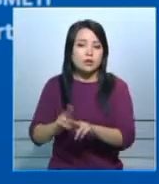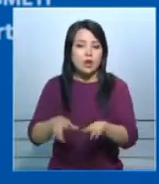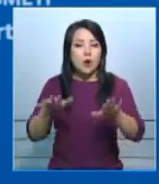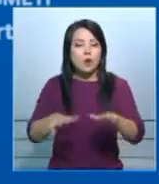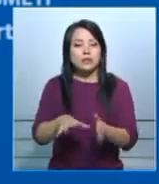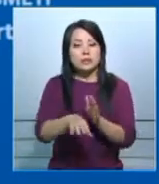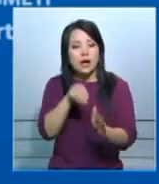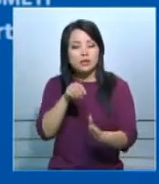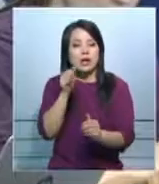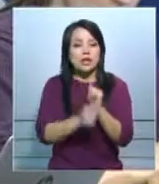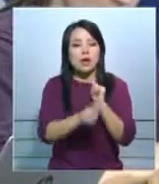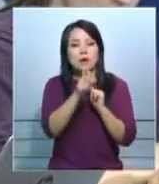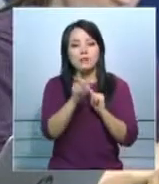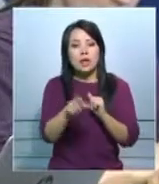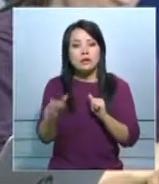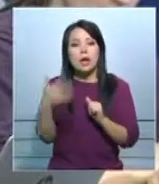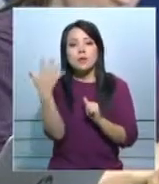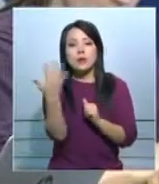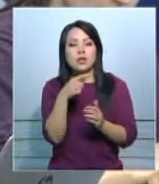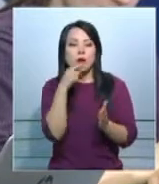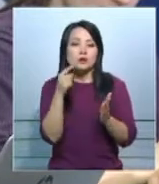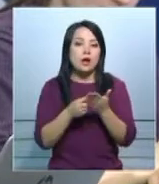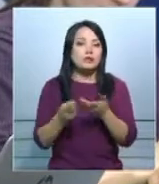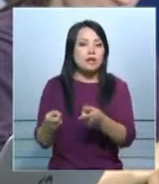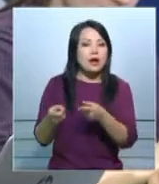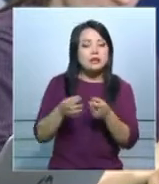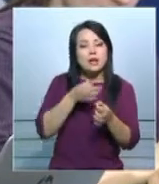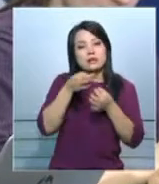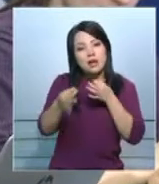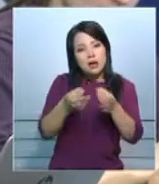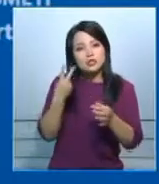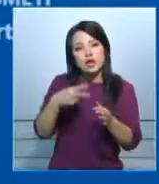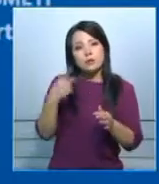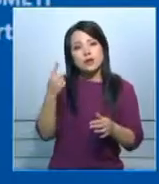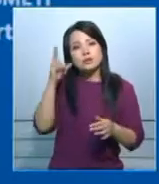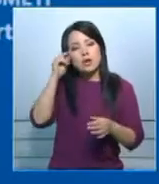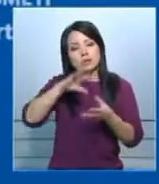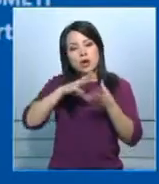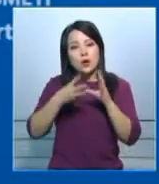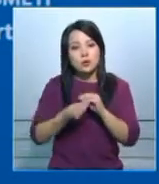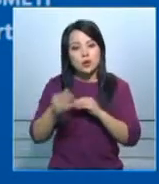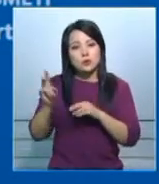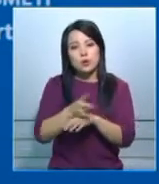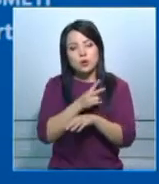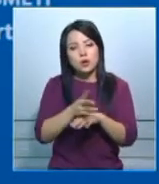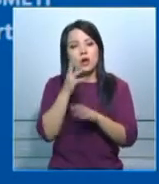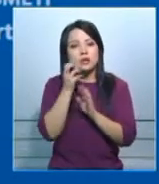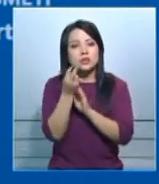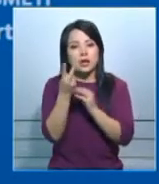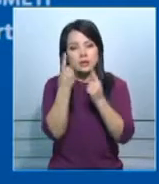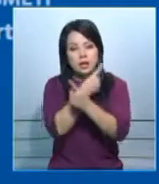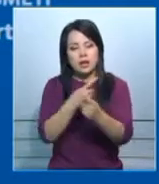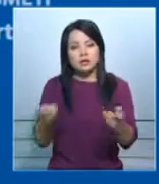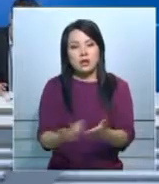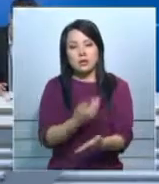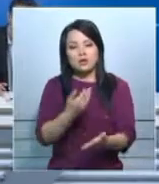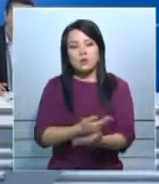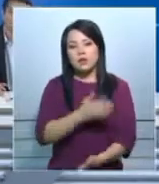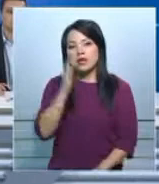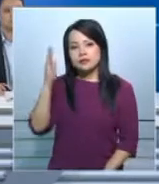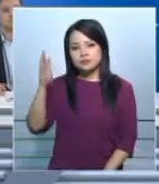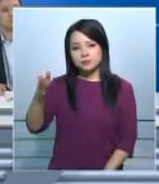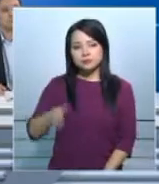әрбір 5-ші сайлаушыны сауалнамаға тартады. Ал оның нәтижесі 21 наурыз күні сағат түнгі 12-де жарияланады.